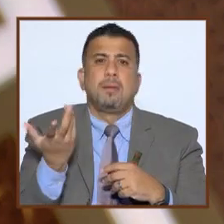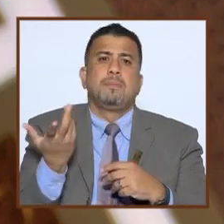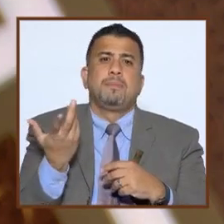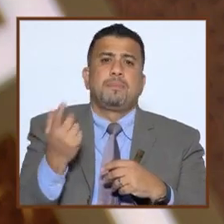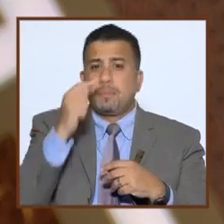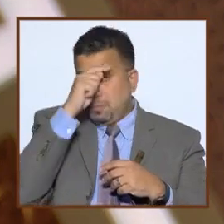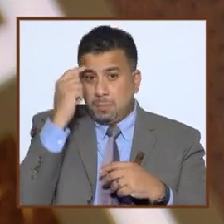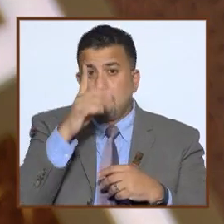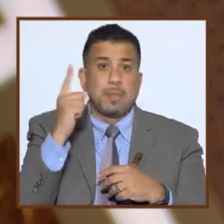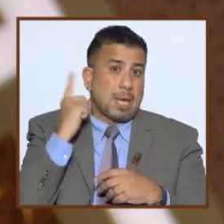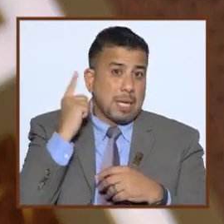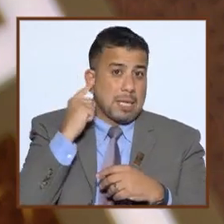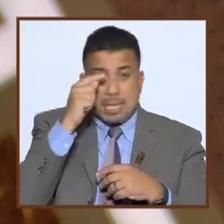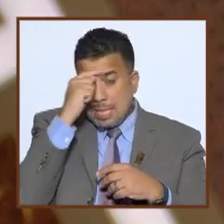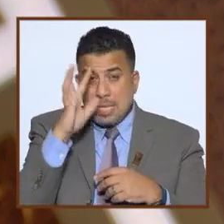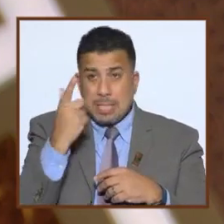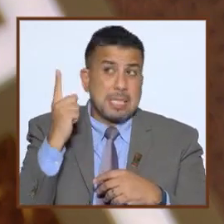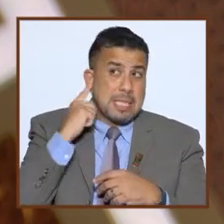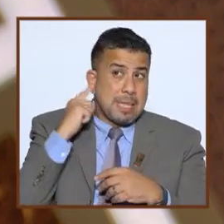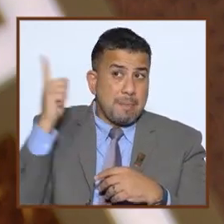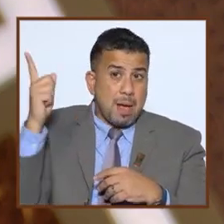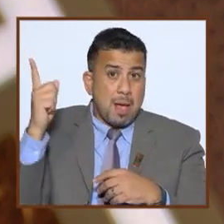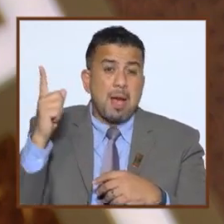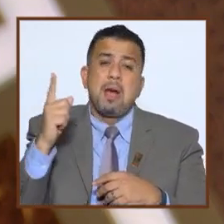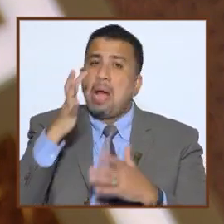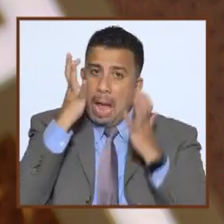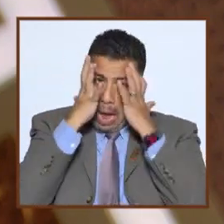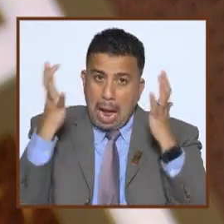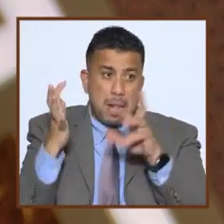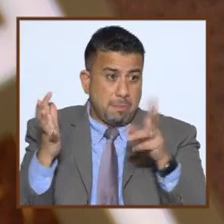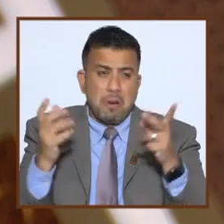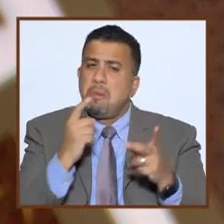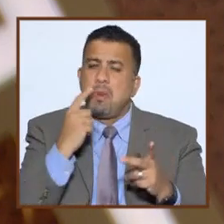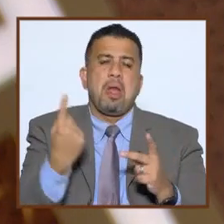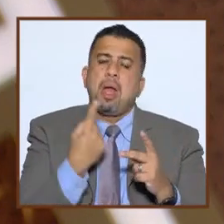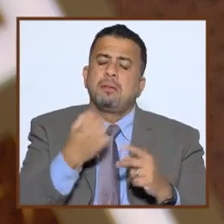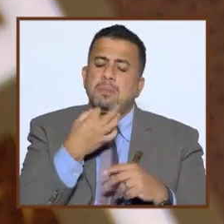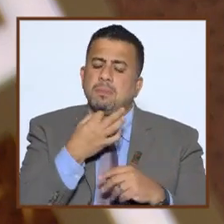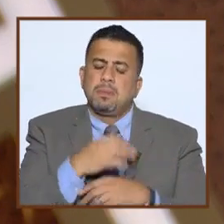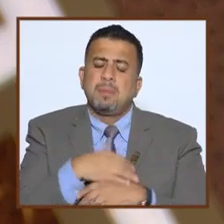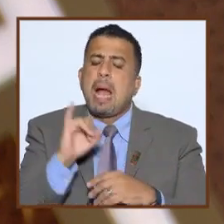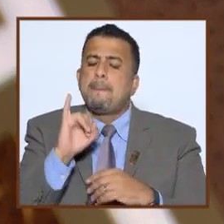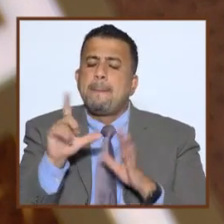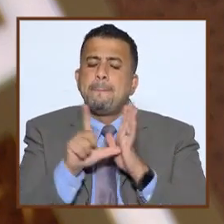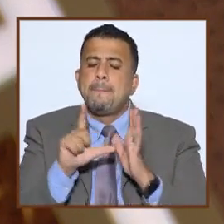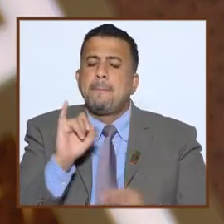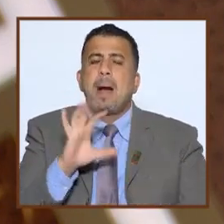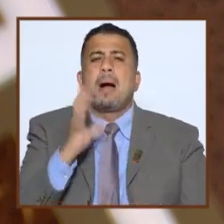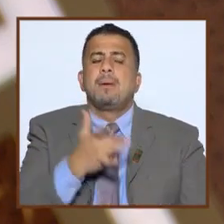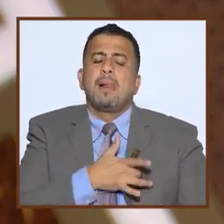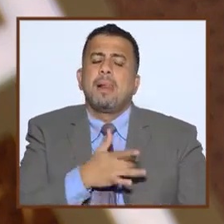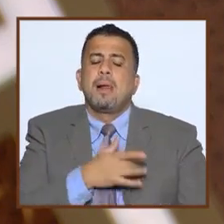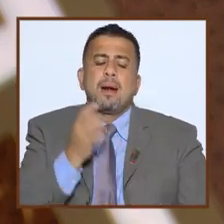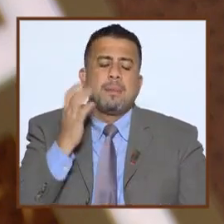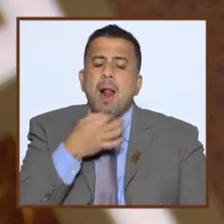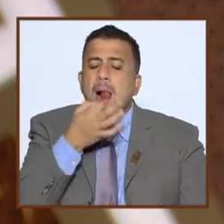قال اذا سمعتم المؤذن فقولوا مثل ما يقول وهذا عام وبعض العلماء قالوا ليذكر الله بقلبه يعني يمر